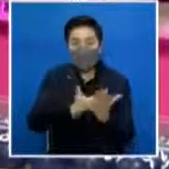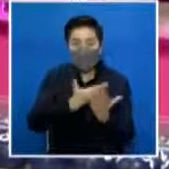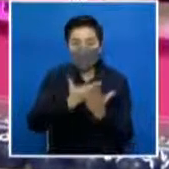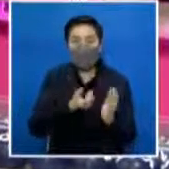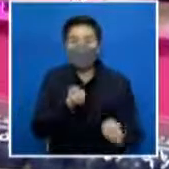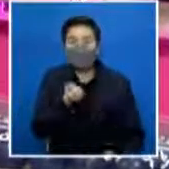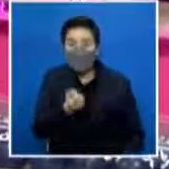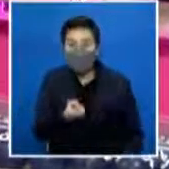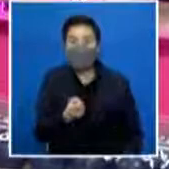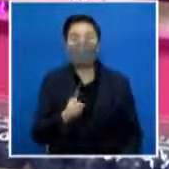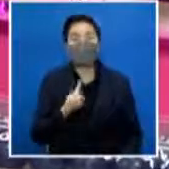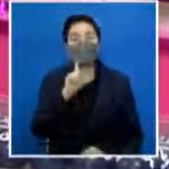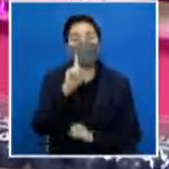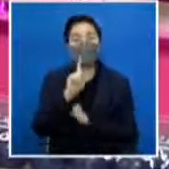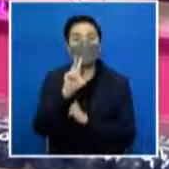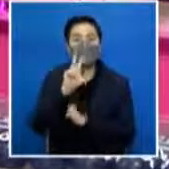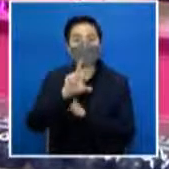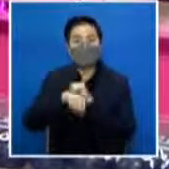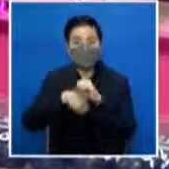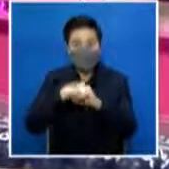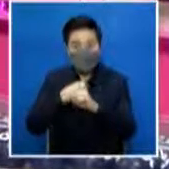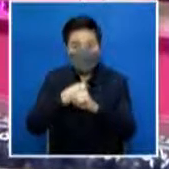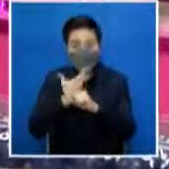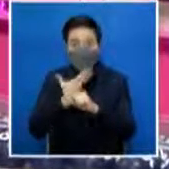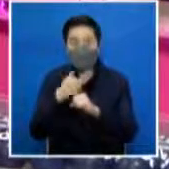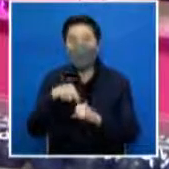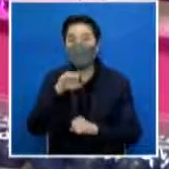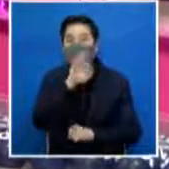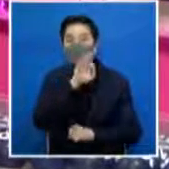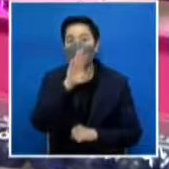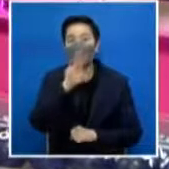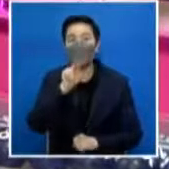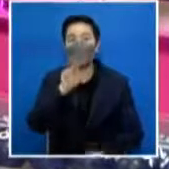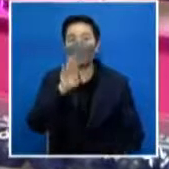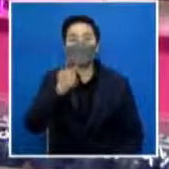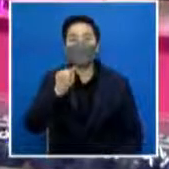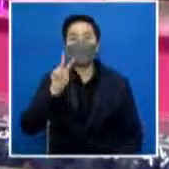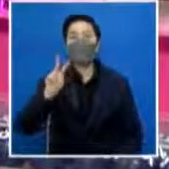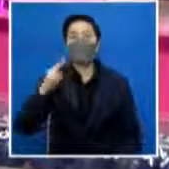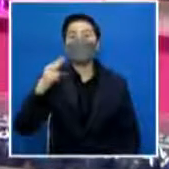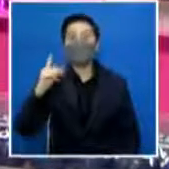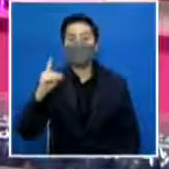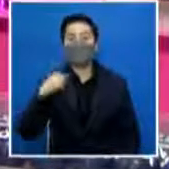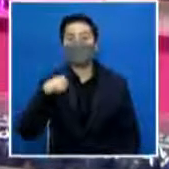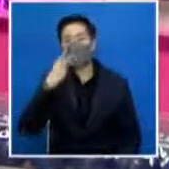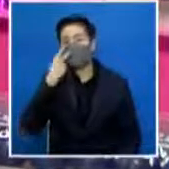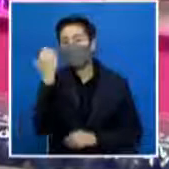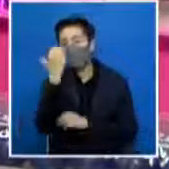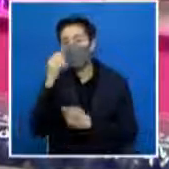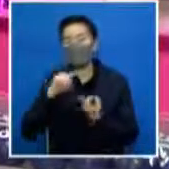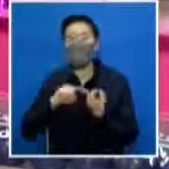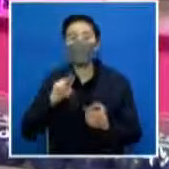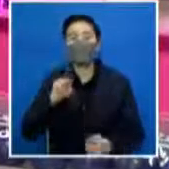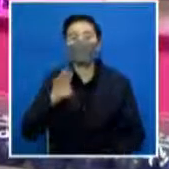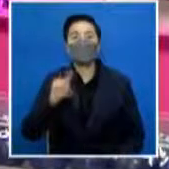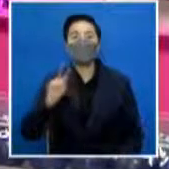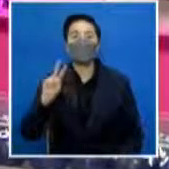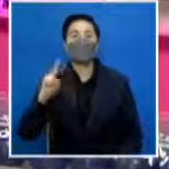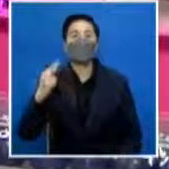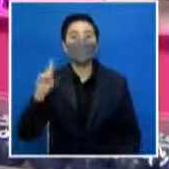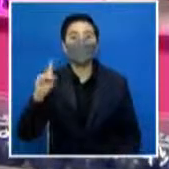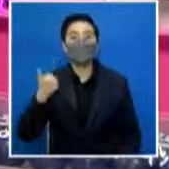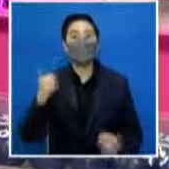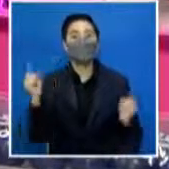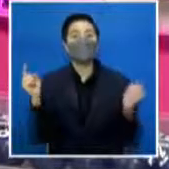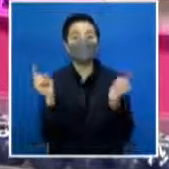สดการออกรางวัลสลากออมสินพิเศษ3ปีทาง Facebook Live NBT2HD และทางช่อง NBT2HD นะคะและก